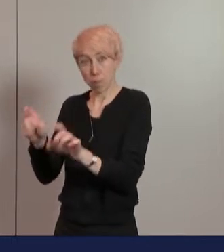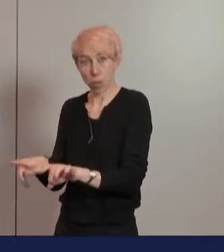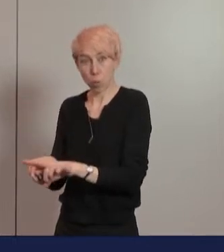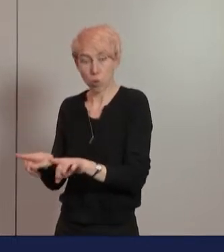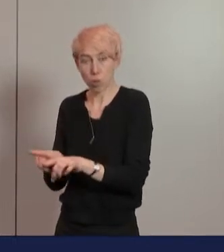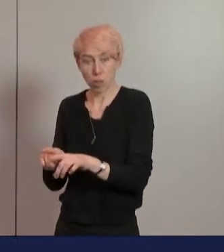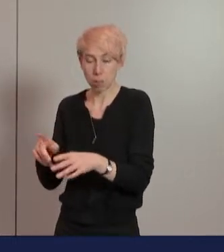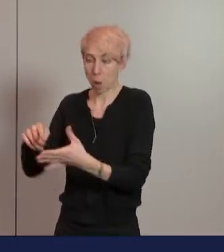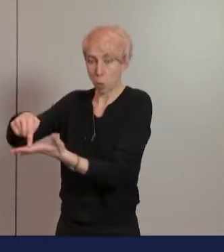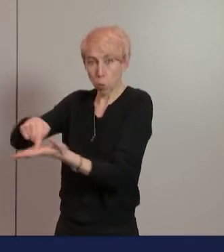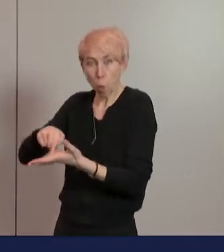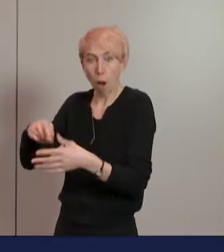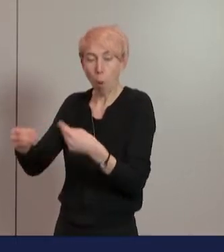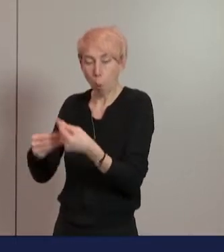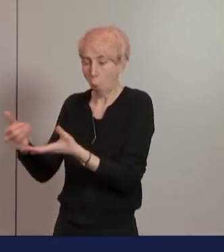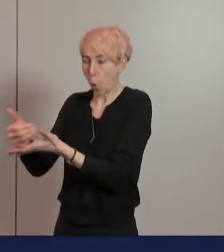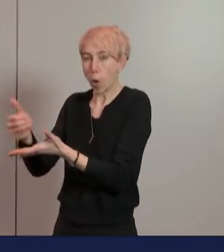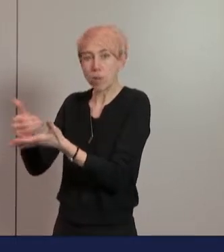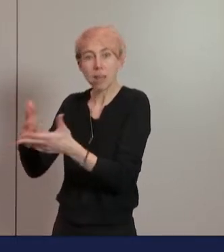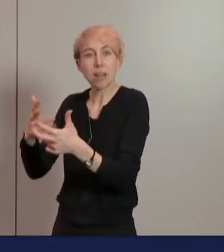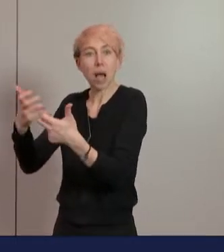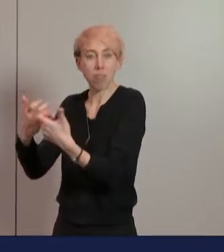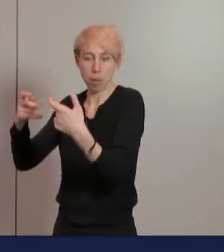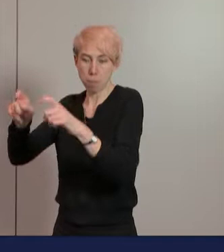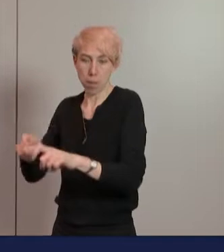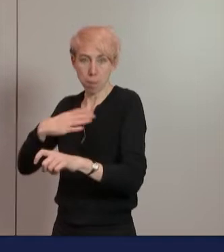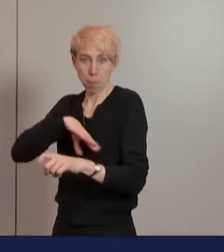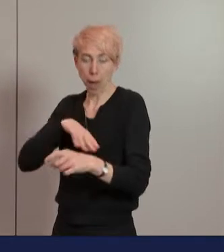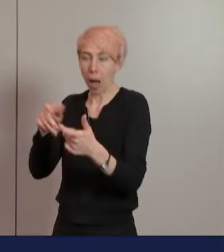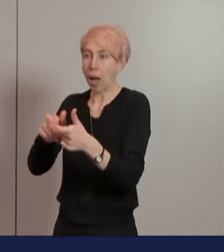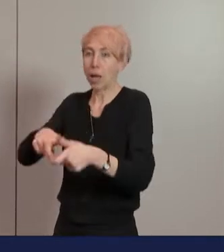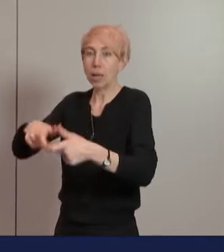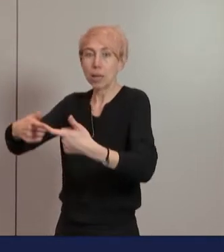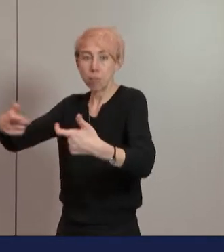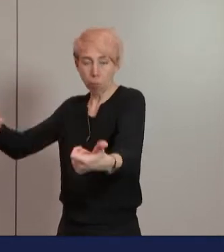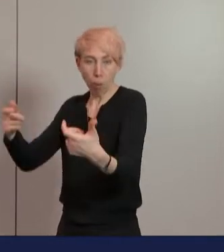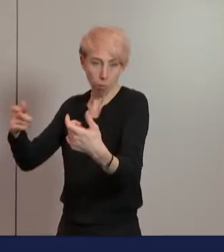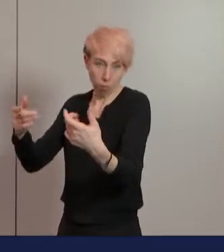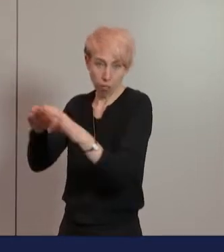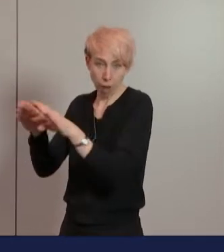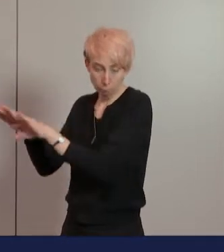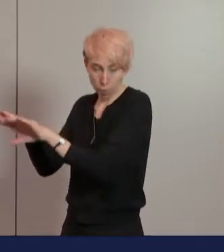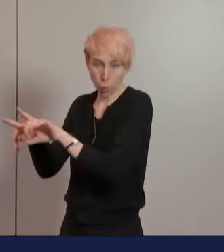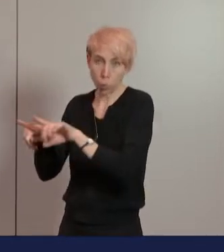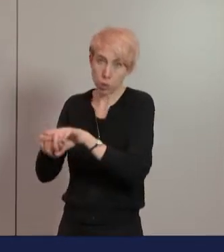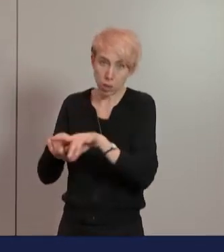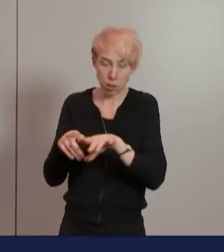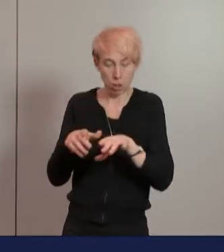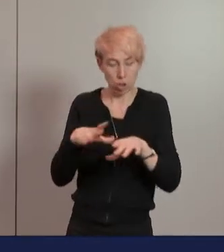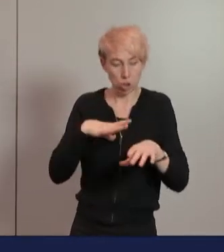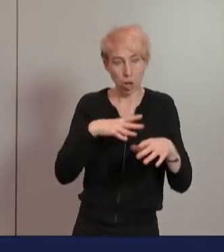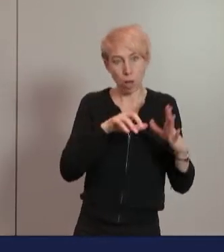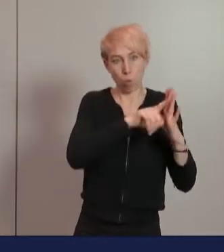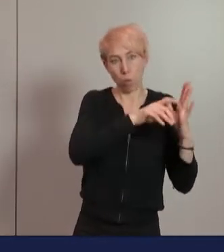chute des redevances et des recettes tarifaires du fait de fermetures d'équipements et de mesures volontaristes en soutien à la compensation,